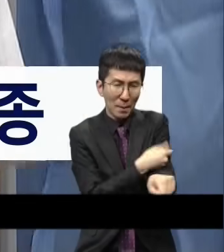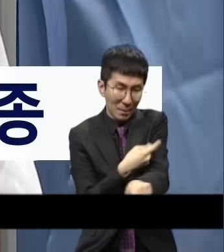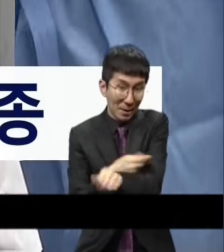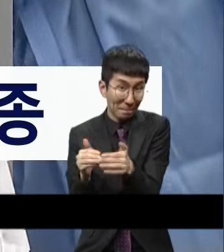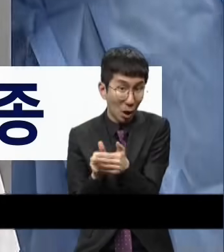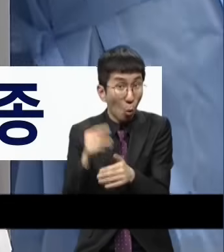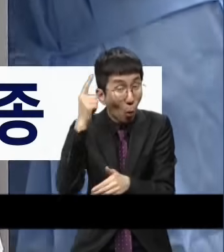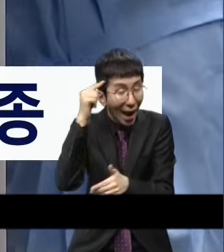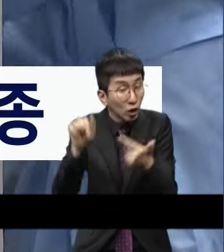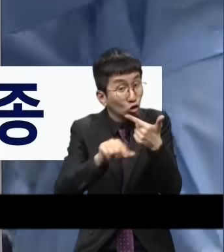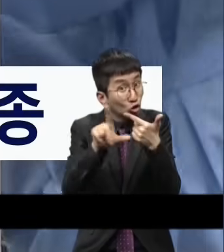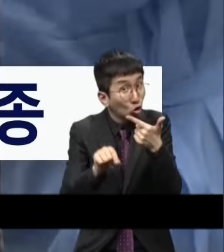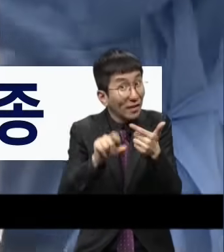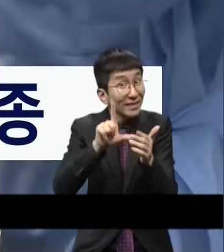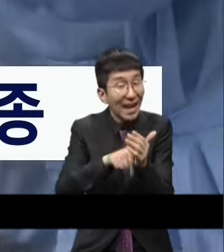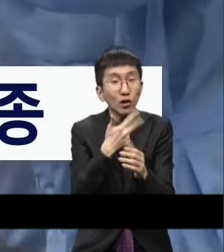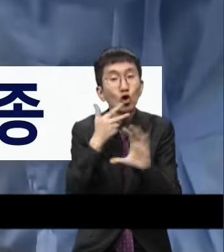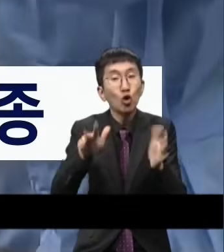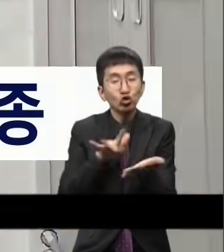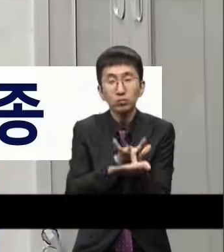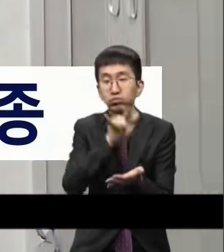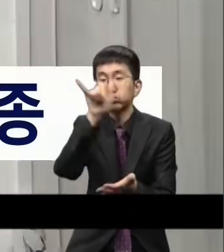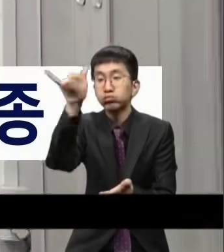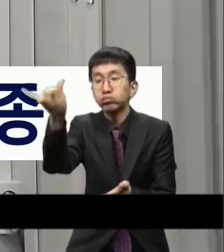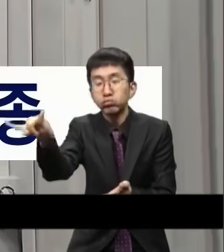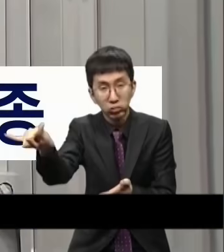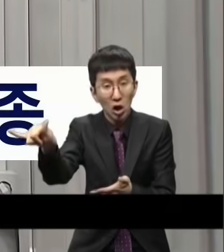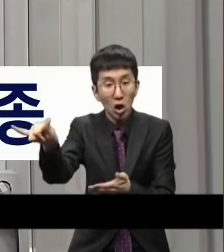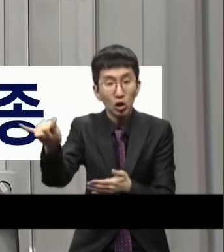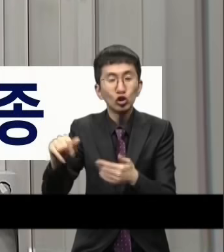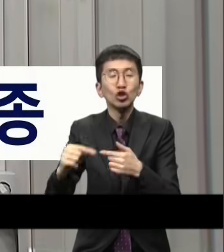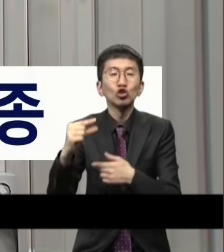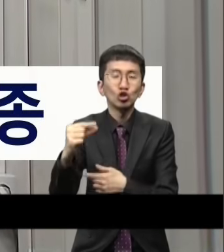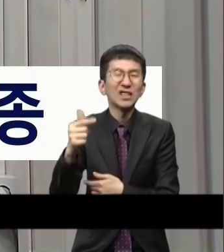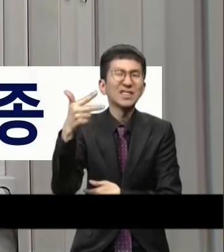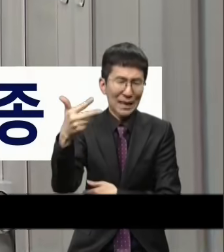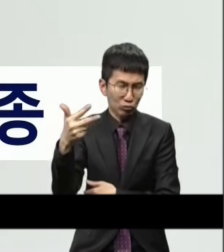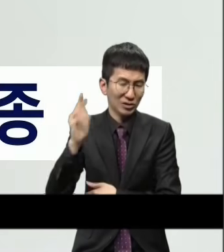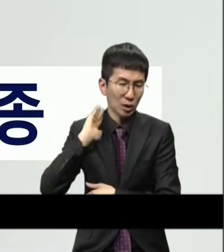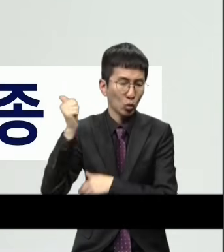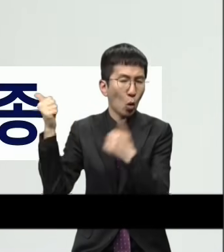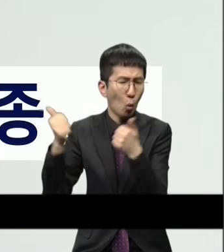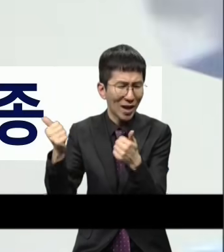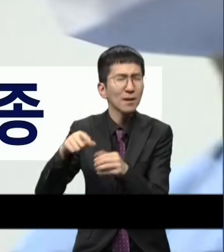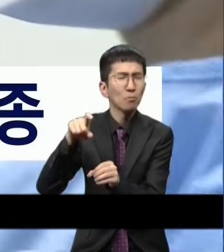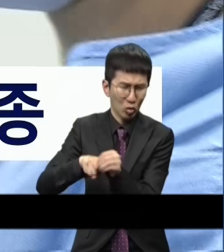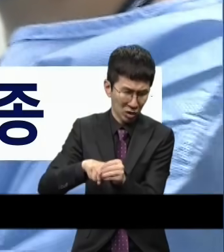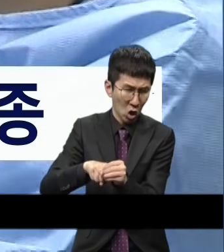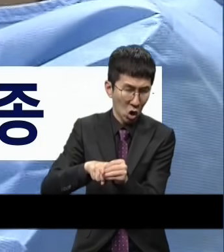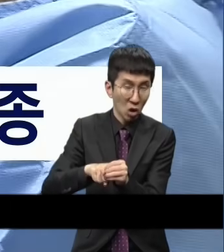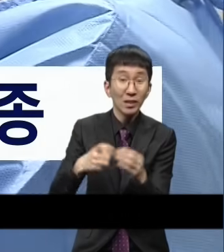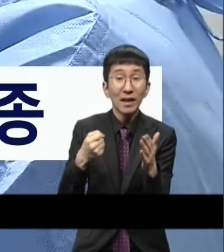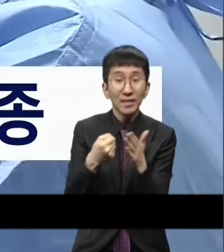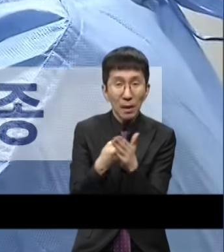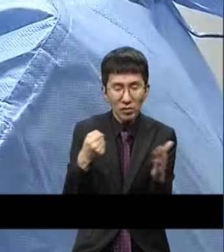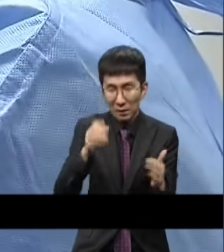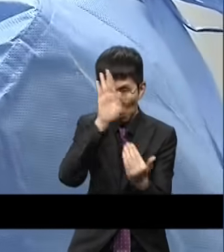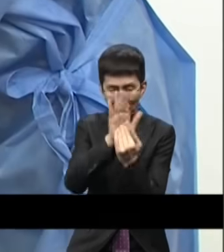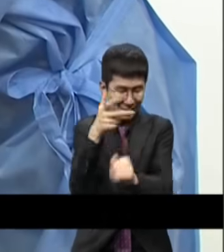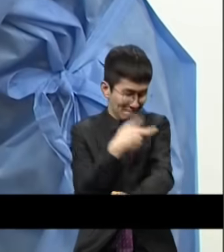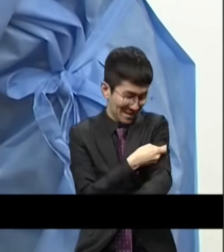7개국 G7 정상회의 참석을 위해 필수 목적 출국자에 대한 예방접종 절차에 따라 백신 접종을 받은